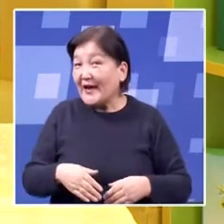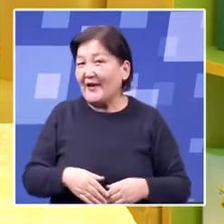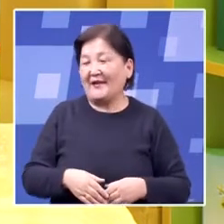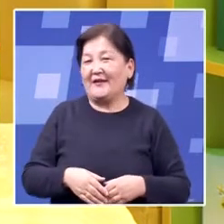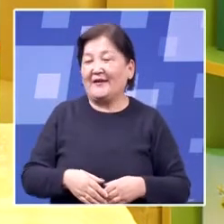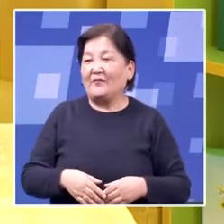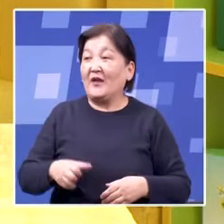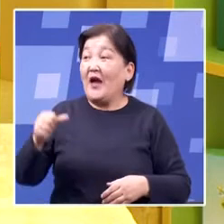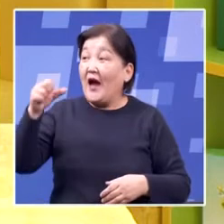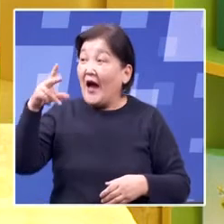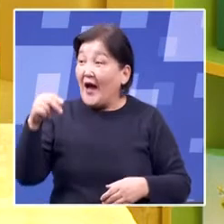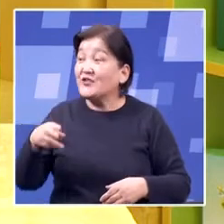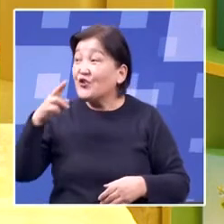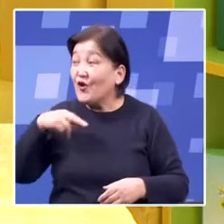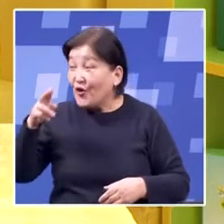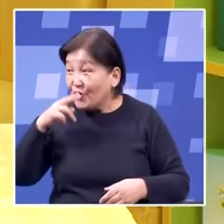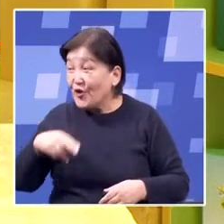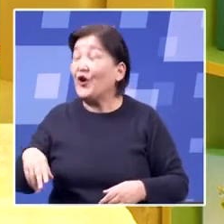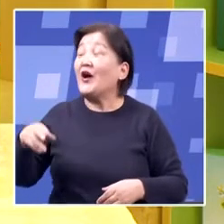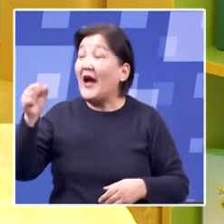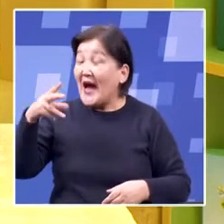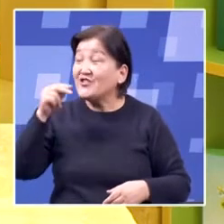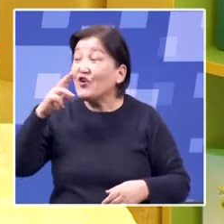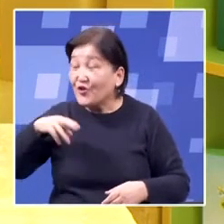Дуудахдаа ийхүү дуулжээ.